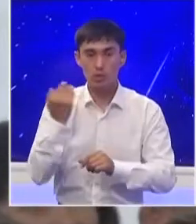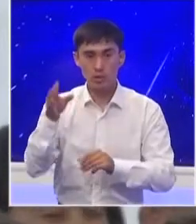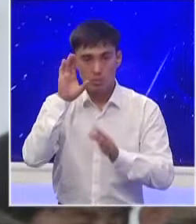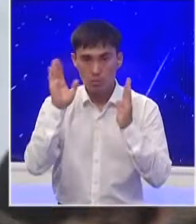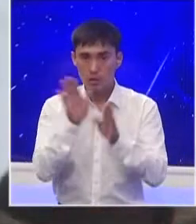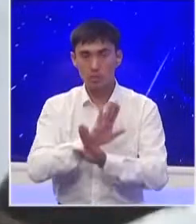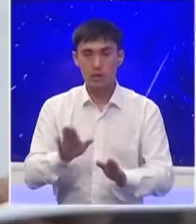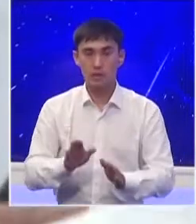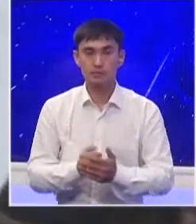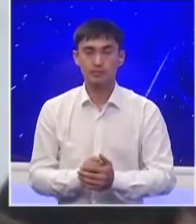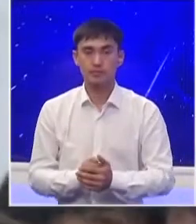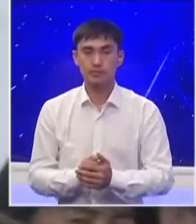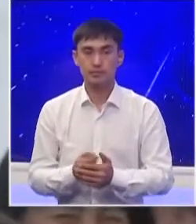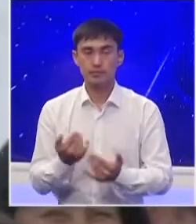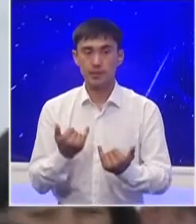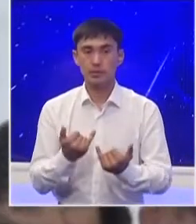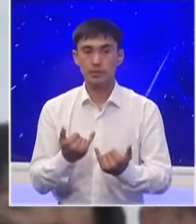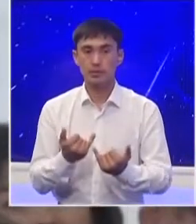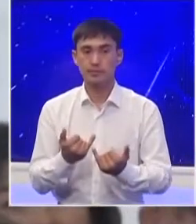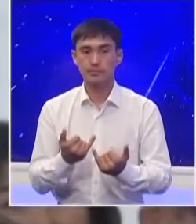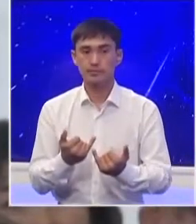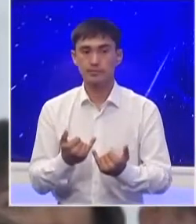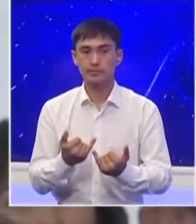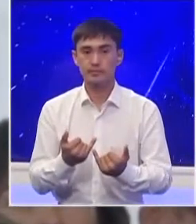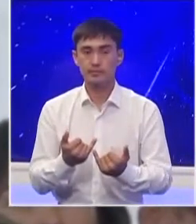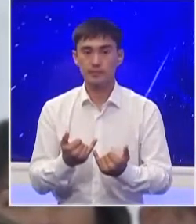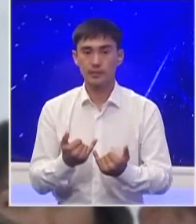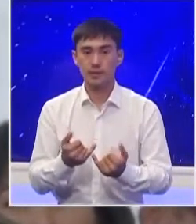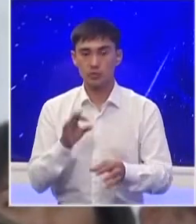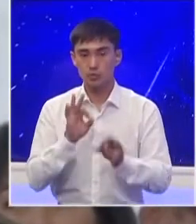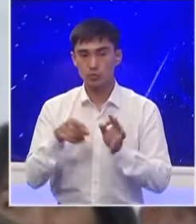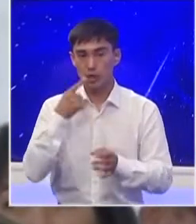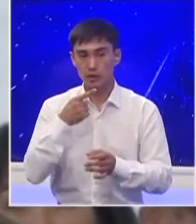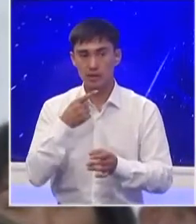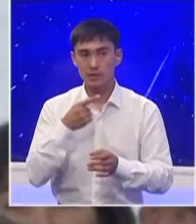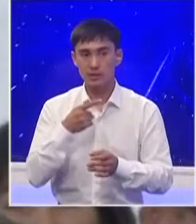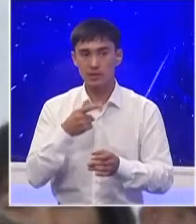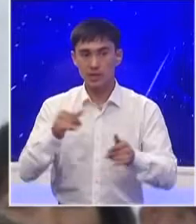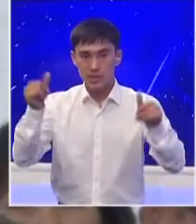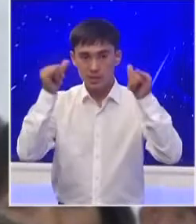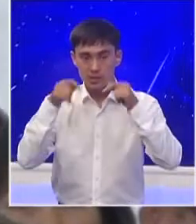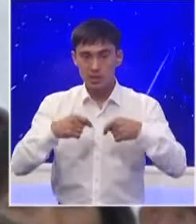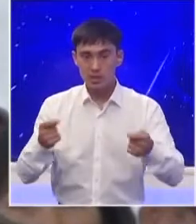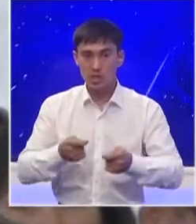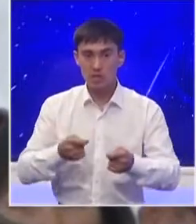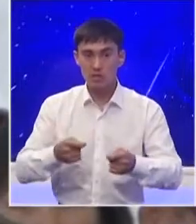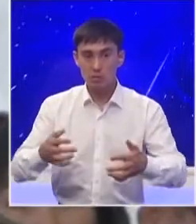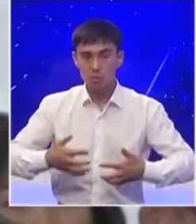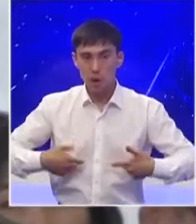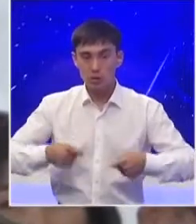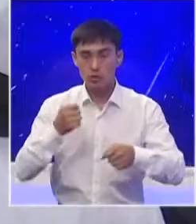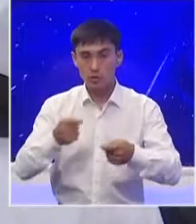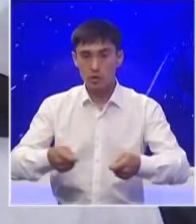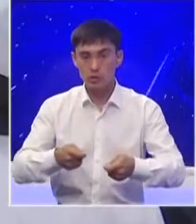алған. Міне жүрміз әлі ауылда, сиыр жайуға, мал ұстауға